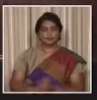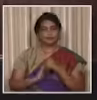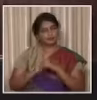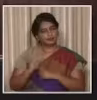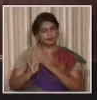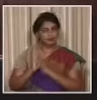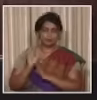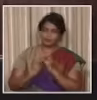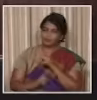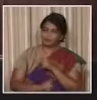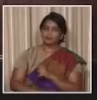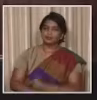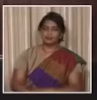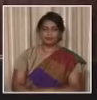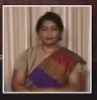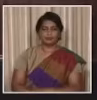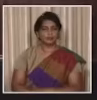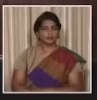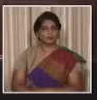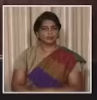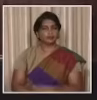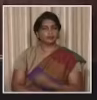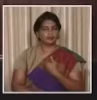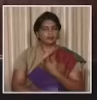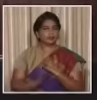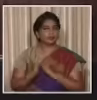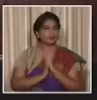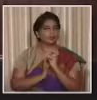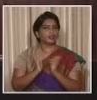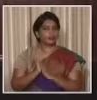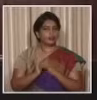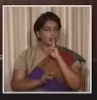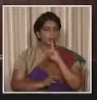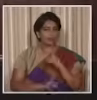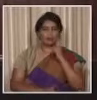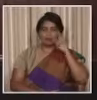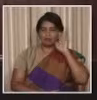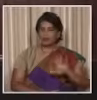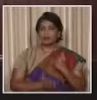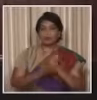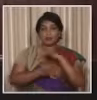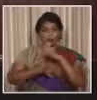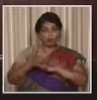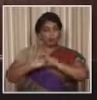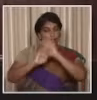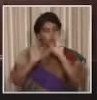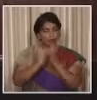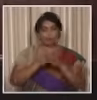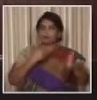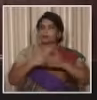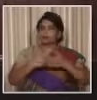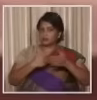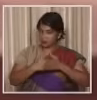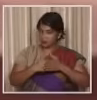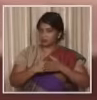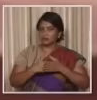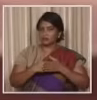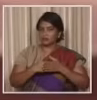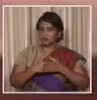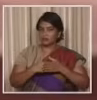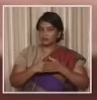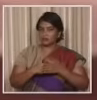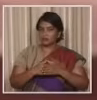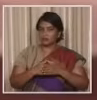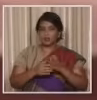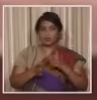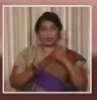මෙතුමා ගරු කතානායකතුමනි මම වරප්‍රසාද ප්‍රශ්නයක් ගෙනාවේ ආවට ගියාට නෙවෙයි ලියකියවිලි සියලු සාක්ෂි සහිතව සහ